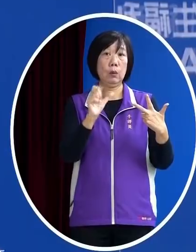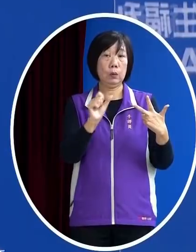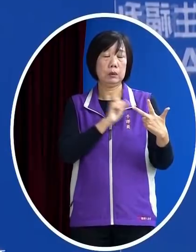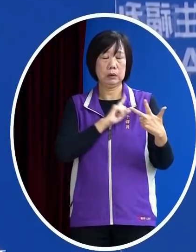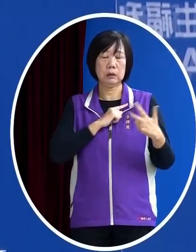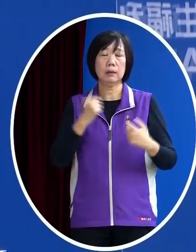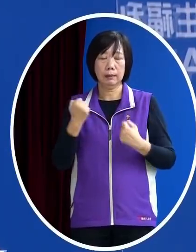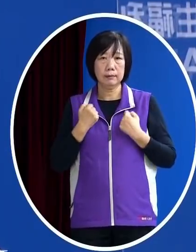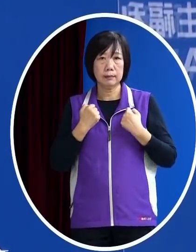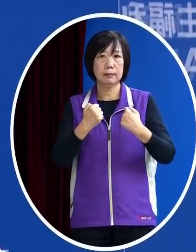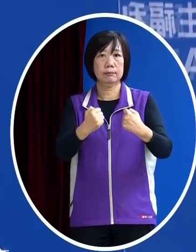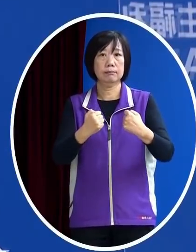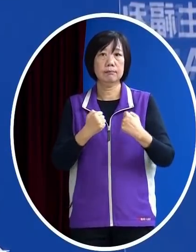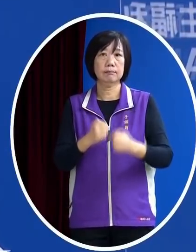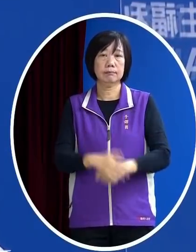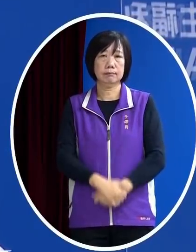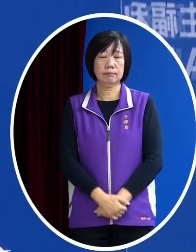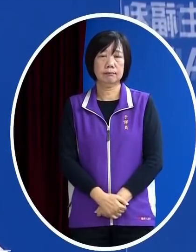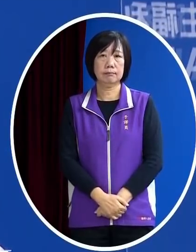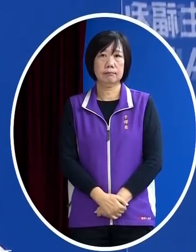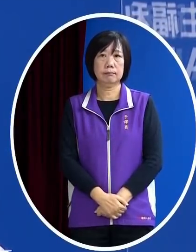车。